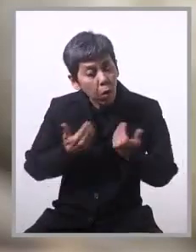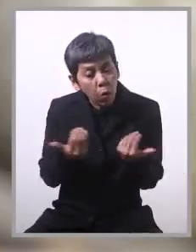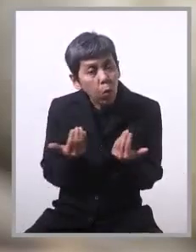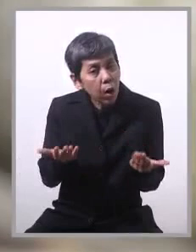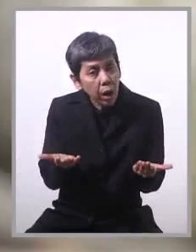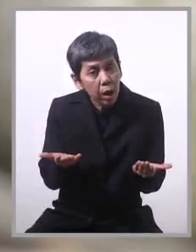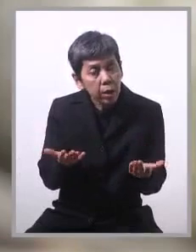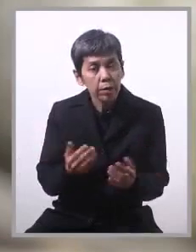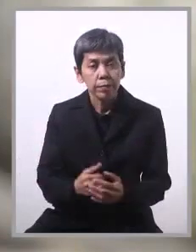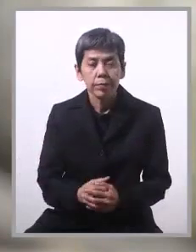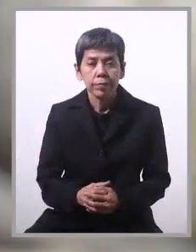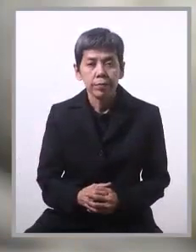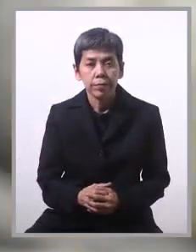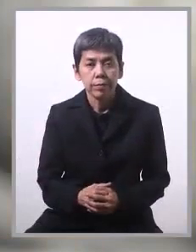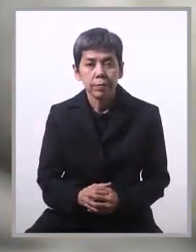งชีพยังไง